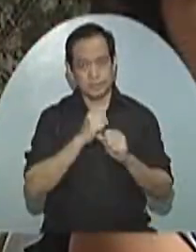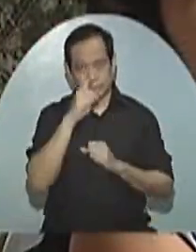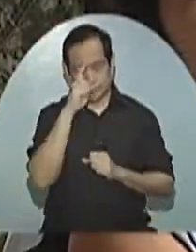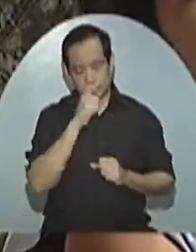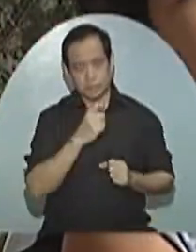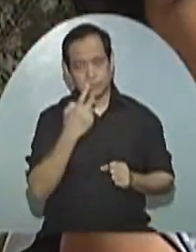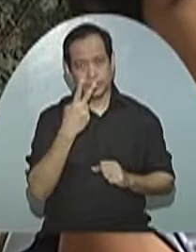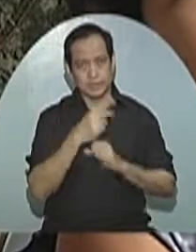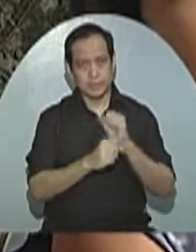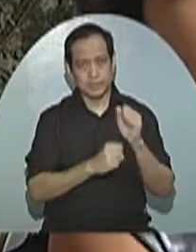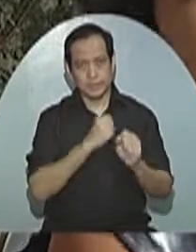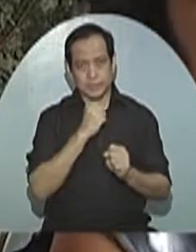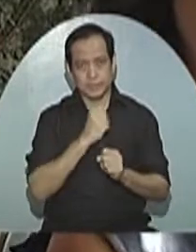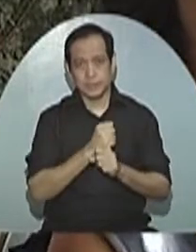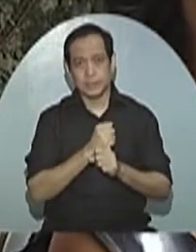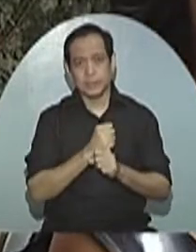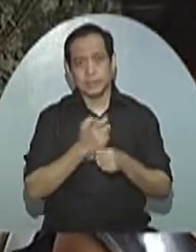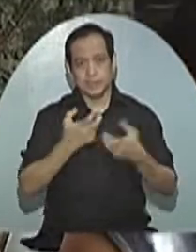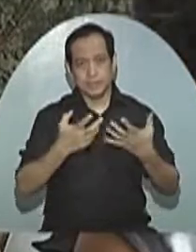yung sakit niya.